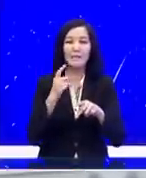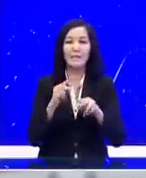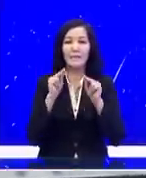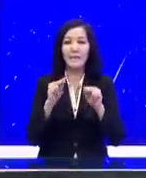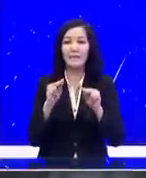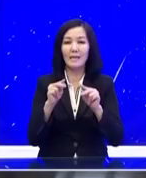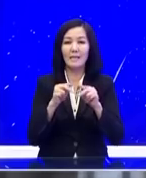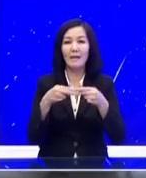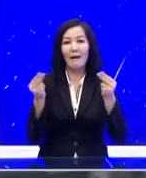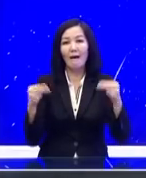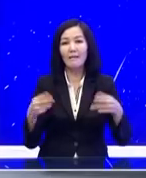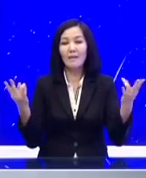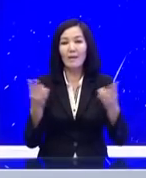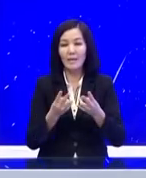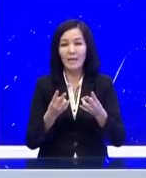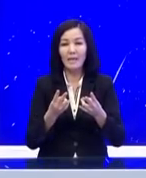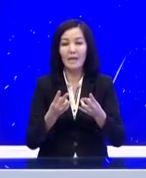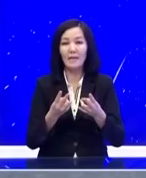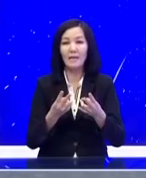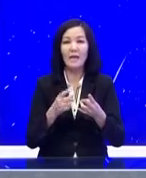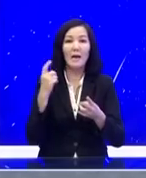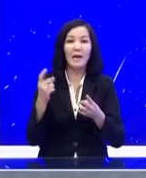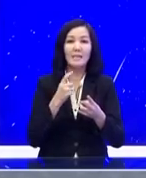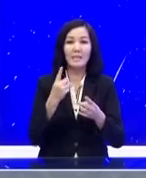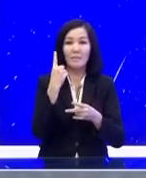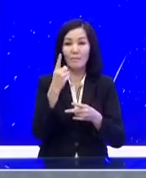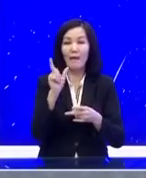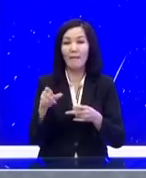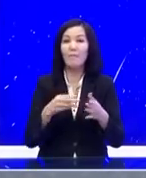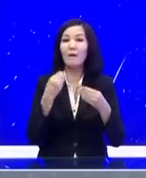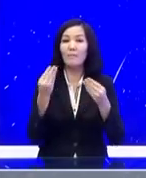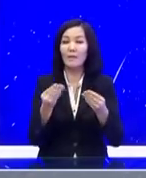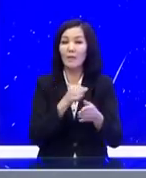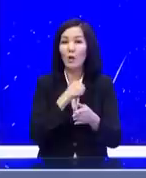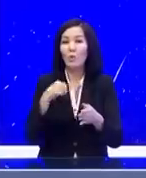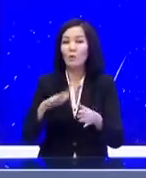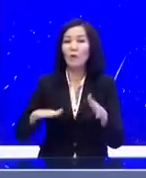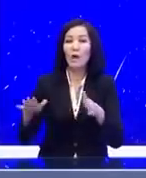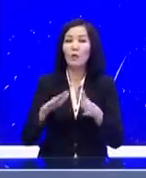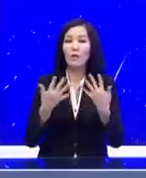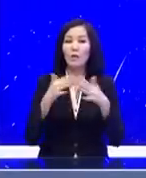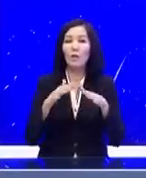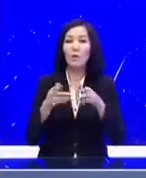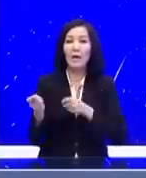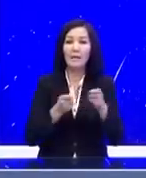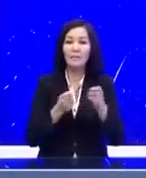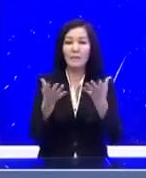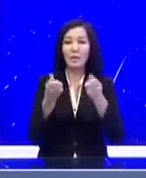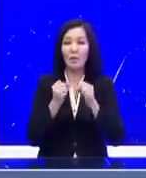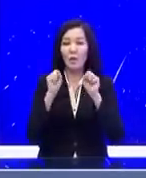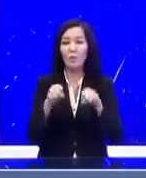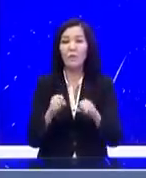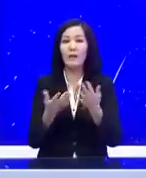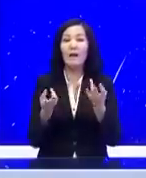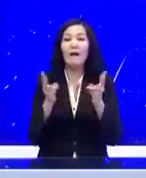растайтын анықтама. Ал анықтама қожалық жетекшісіне ғана беріледі. Оны өз аудан, ауылындағы әкімдіктерден ала алады.